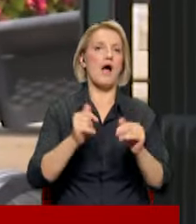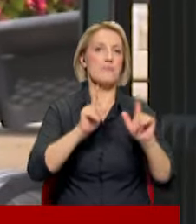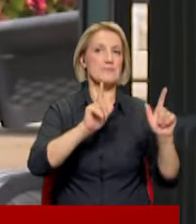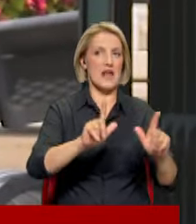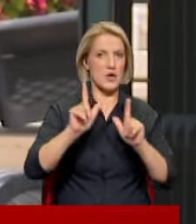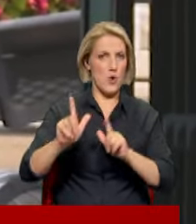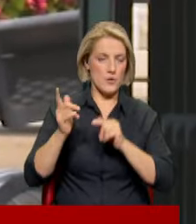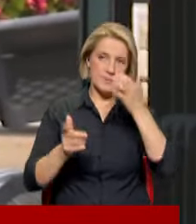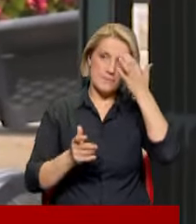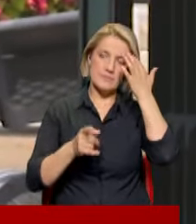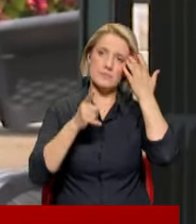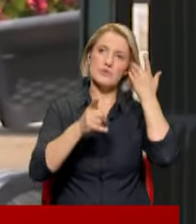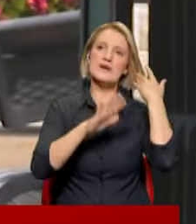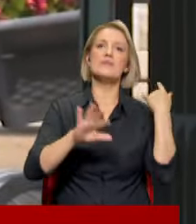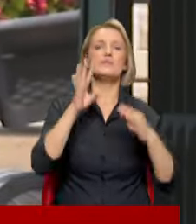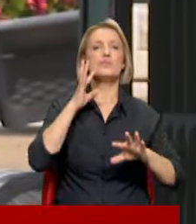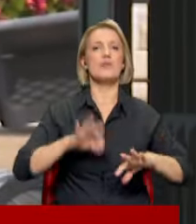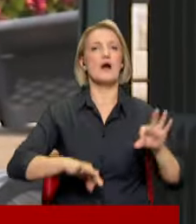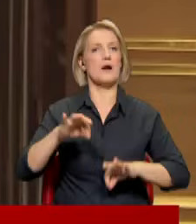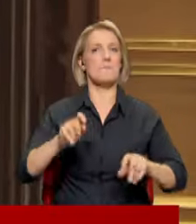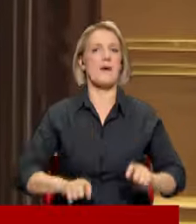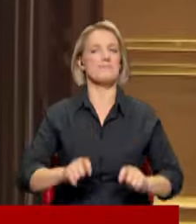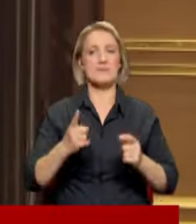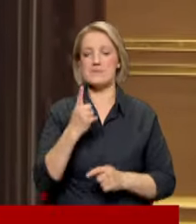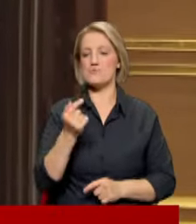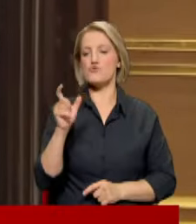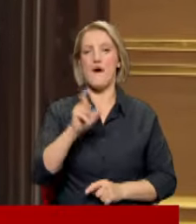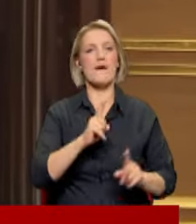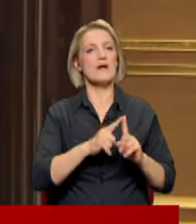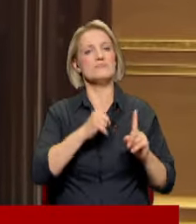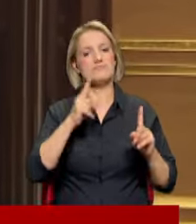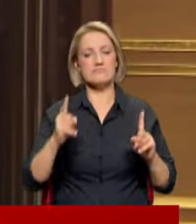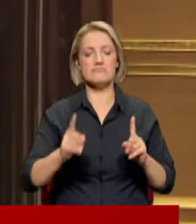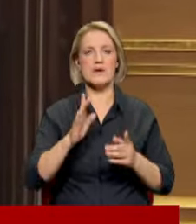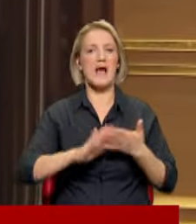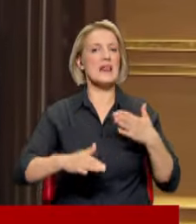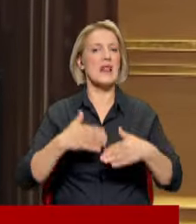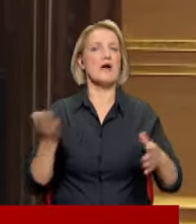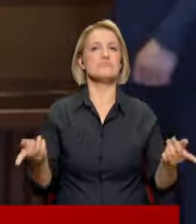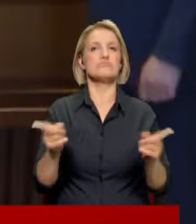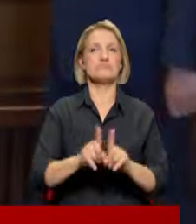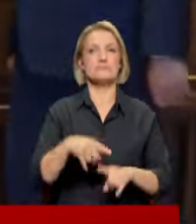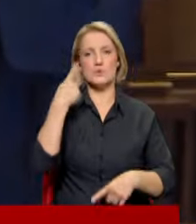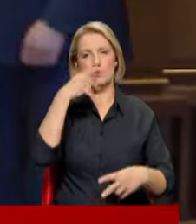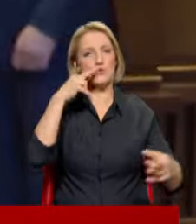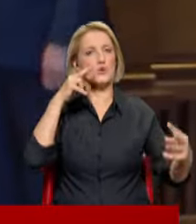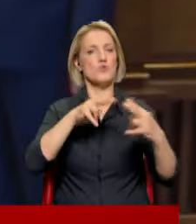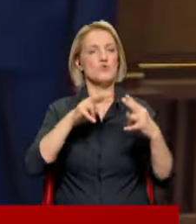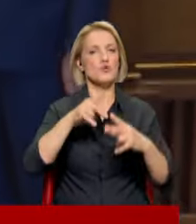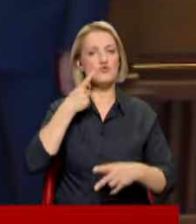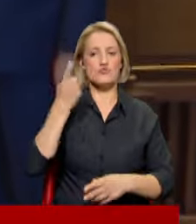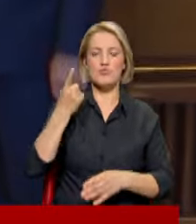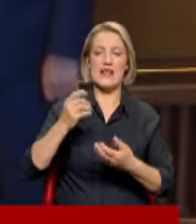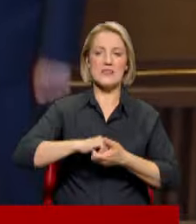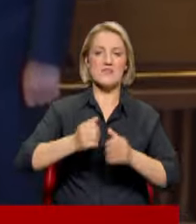almamız gerekir? Bunların değerlendirmesini yaptık. 1,5 aylık aranın ardından eller buluşmuş, yüz yüze görüşmüştü Cumhur